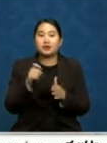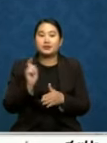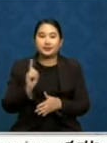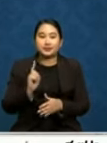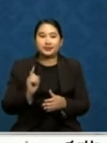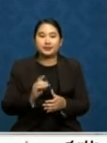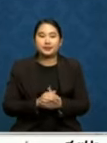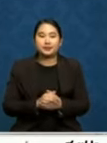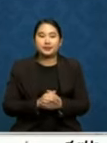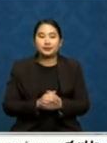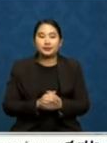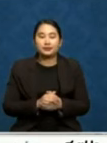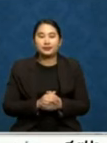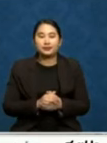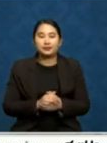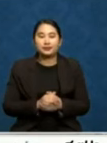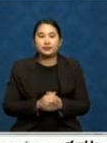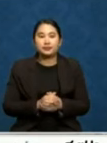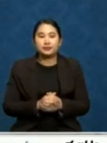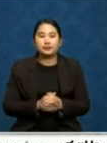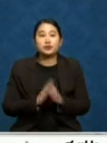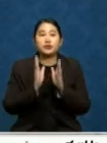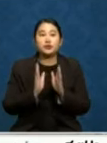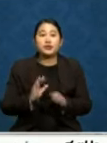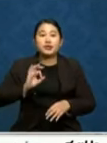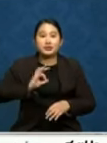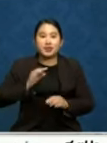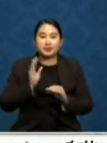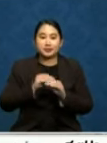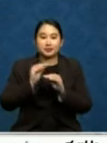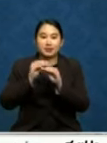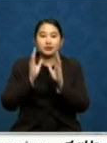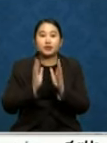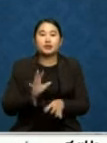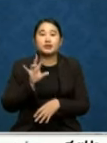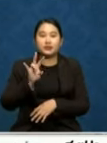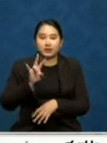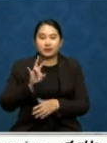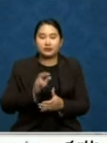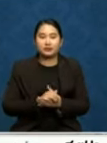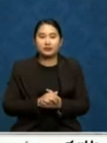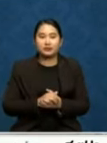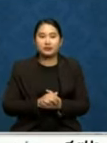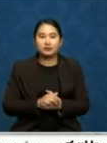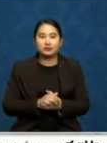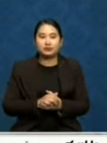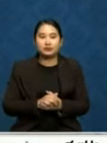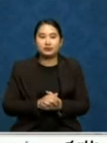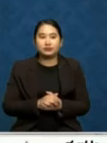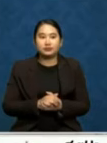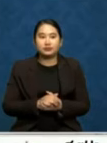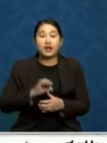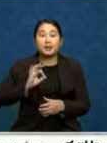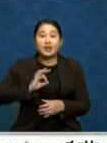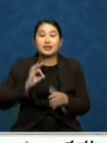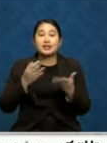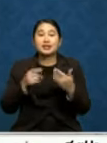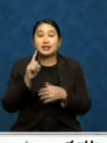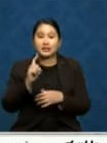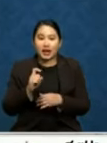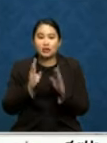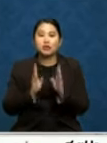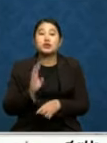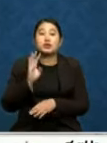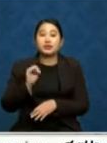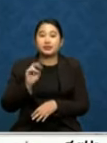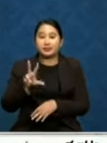มีผู้เคยเป็นสมาชิกสภาเพิ่มขึ้นจำนวน7ท่านนะครับมีผู้เคยเป็นสมาชิกสภาถึงแก่กรรมจำนวน43